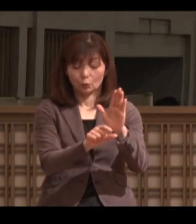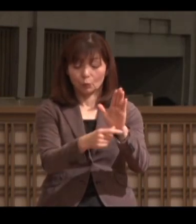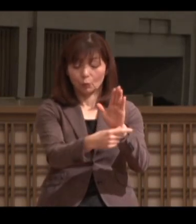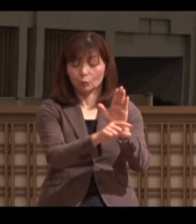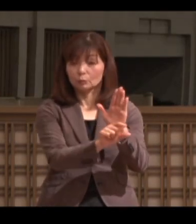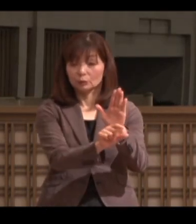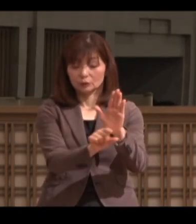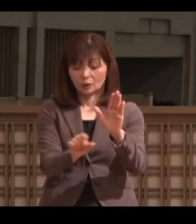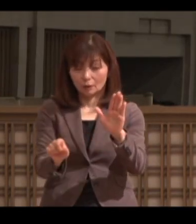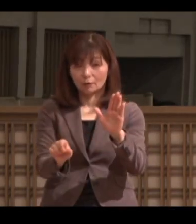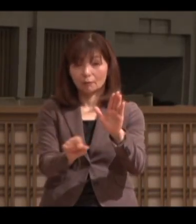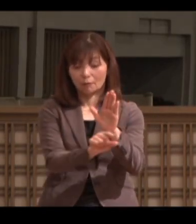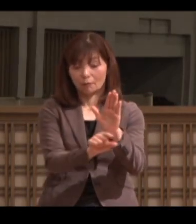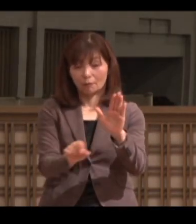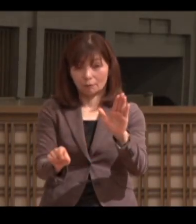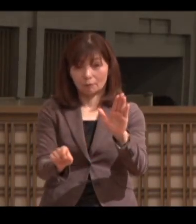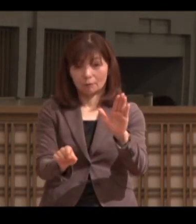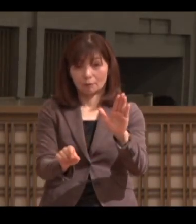いたし